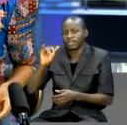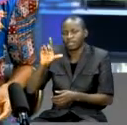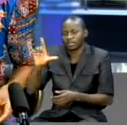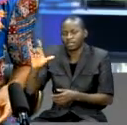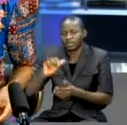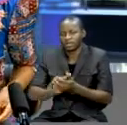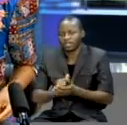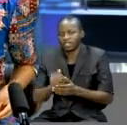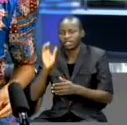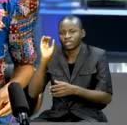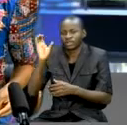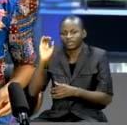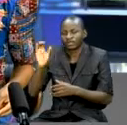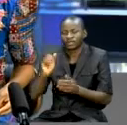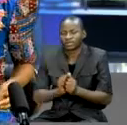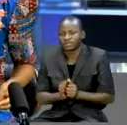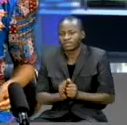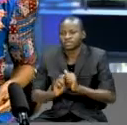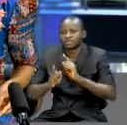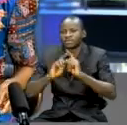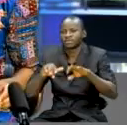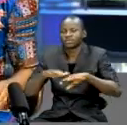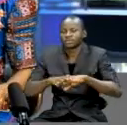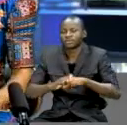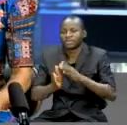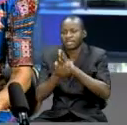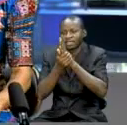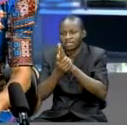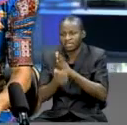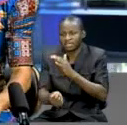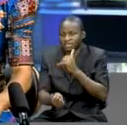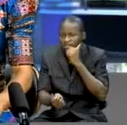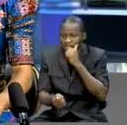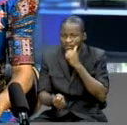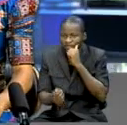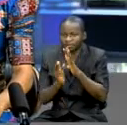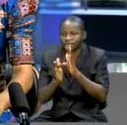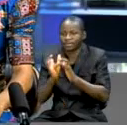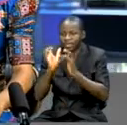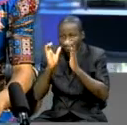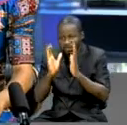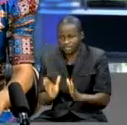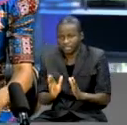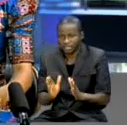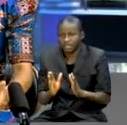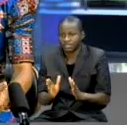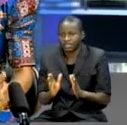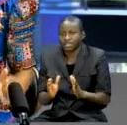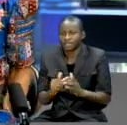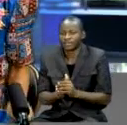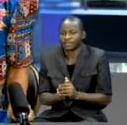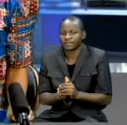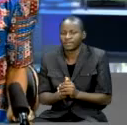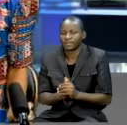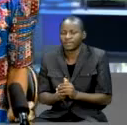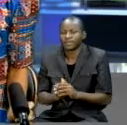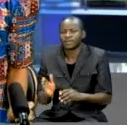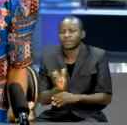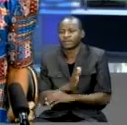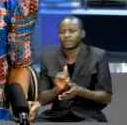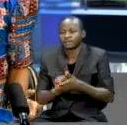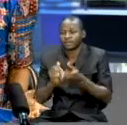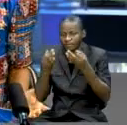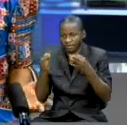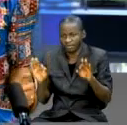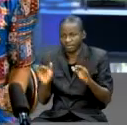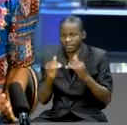Peignel, une conférence centrée sur les qualités de la femme chrétienne et également son attachement au ministère. Voilà, c'est également la